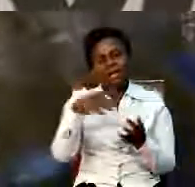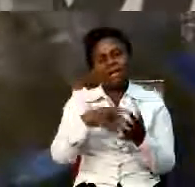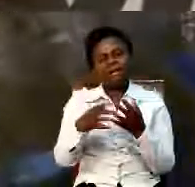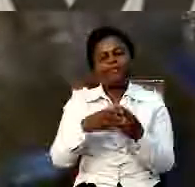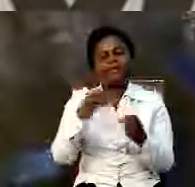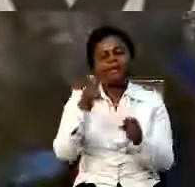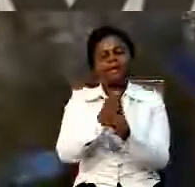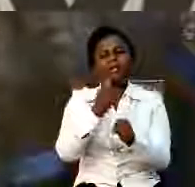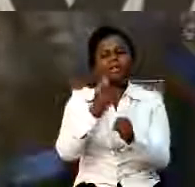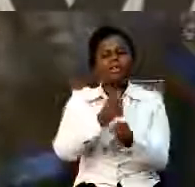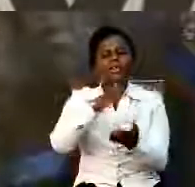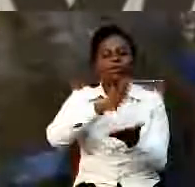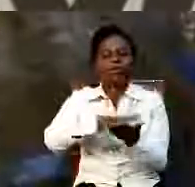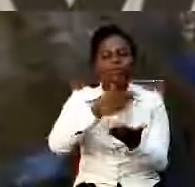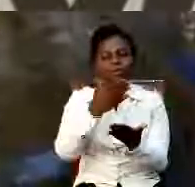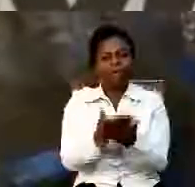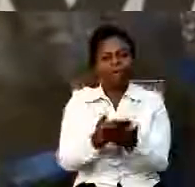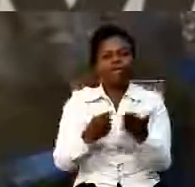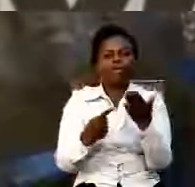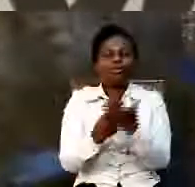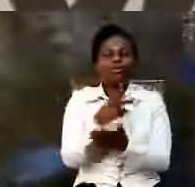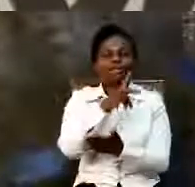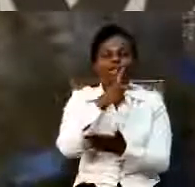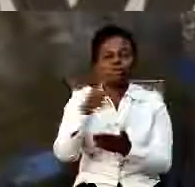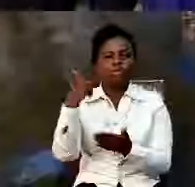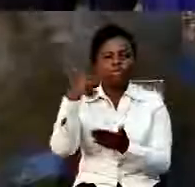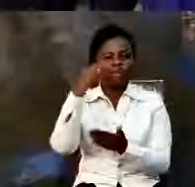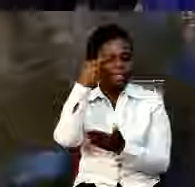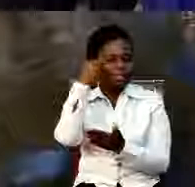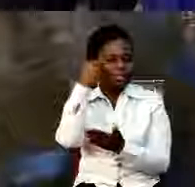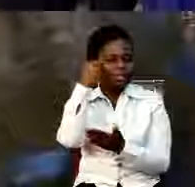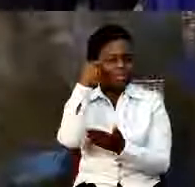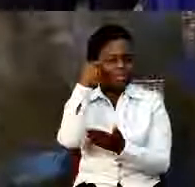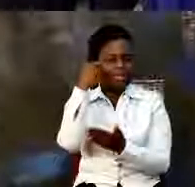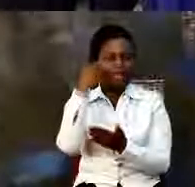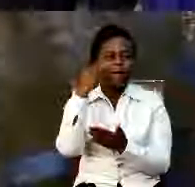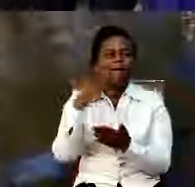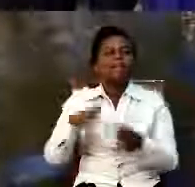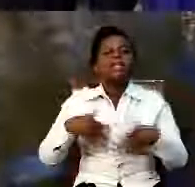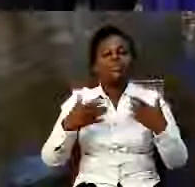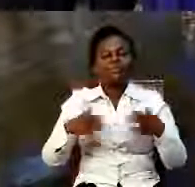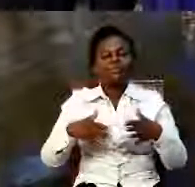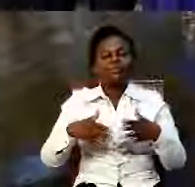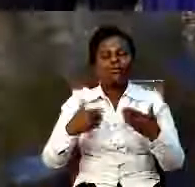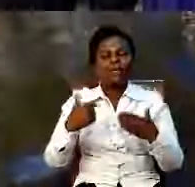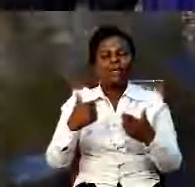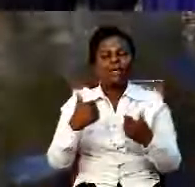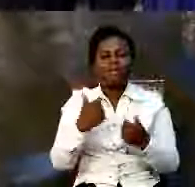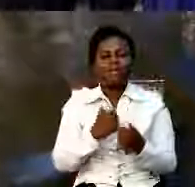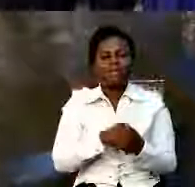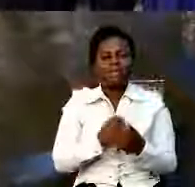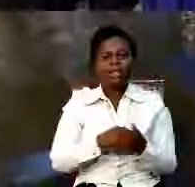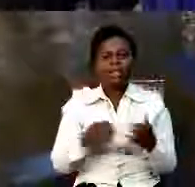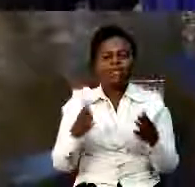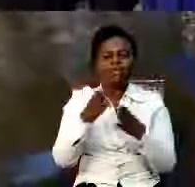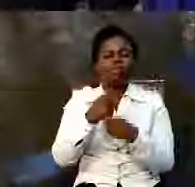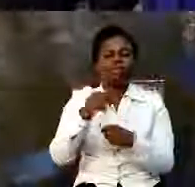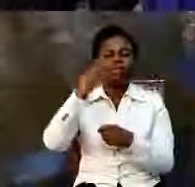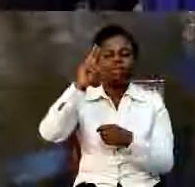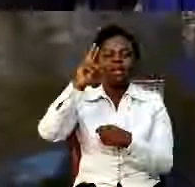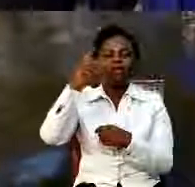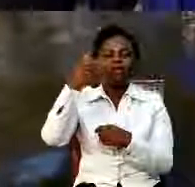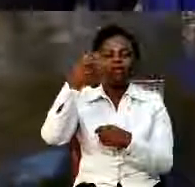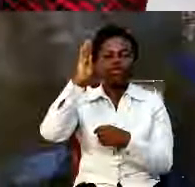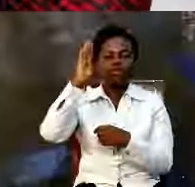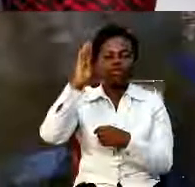ya kutafsiri kutoka Kiswahili kwenda Kichina. Omolo, nimefurahi binafsi kupata YouTube message